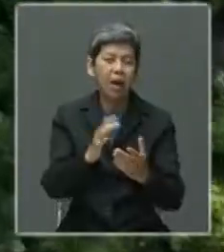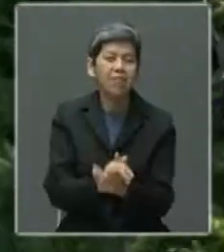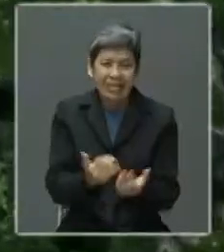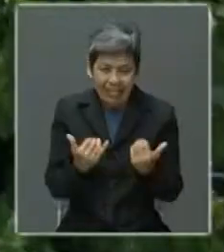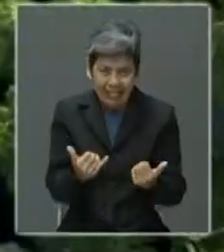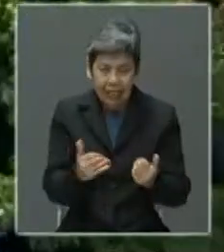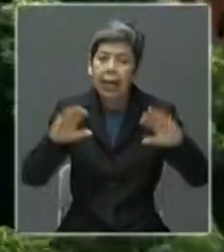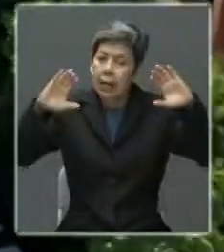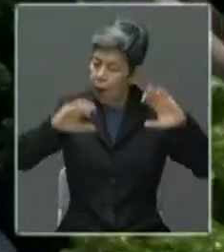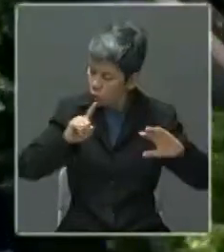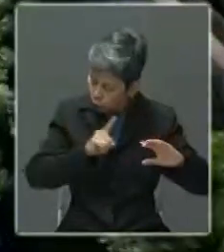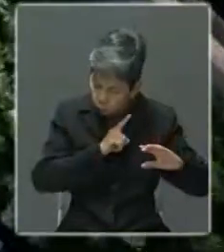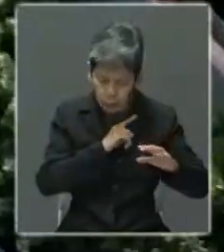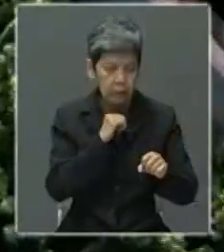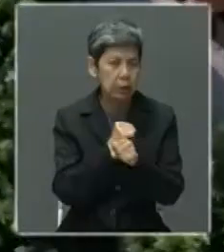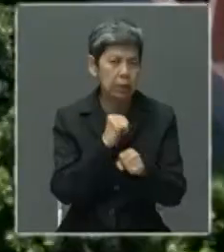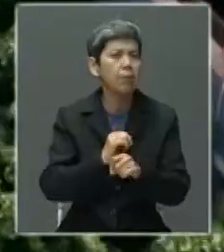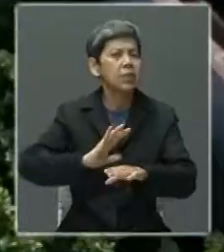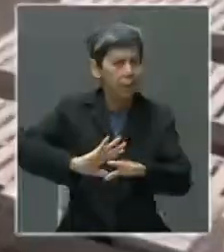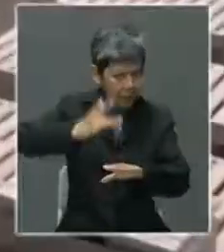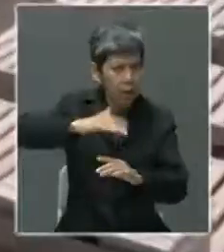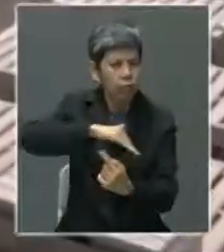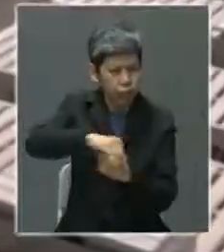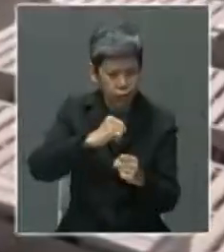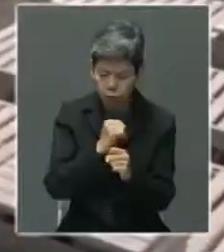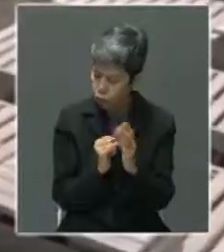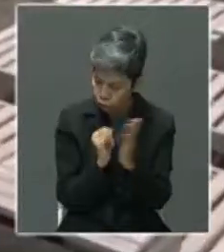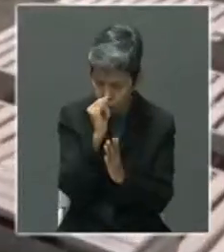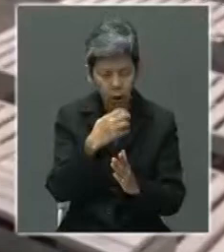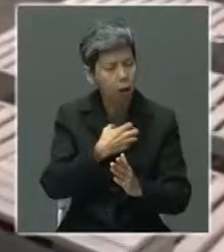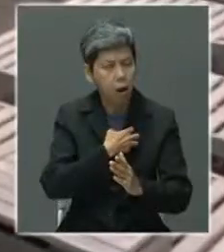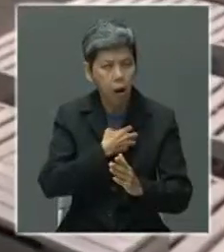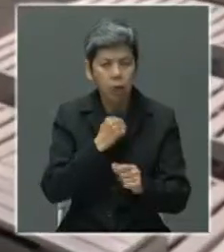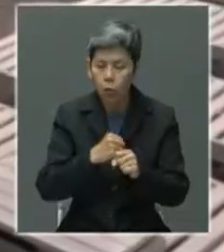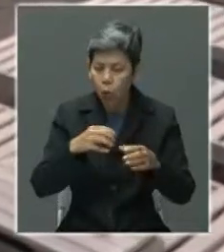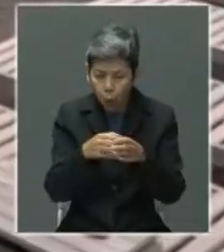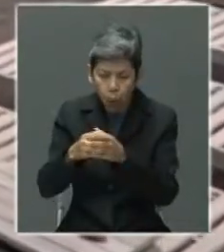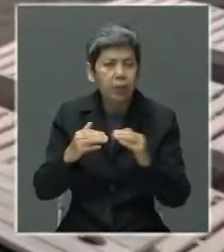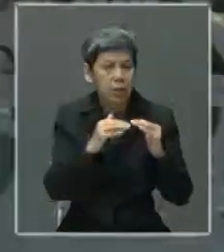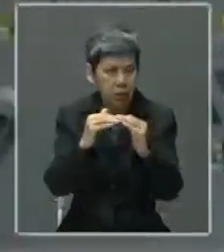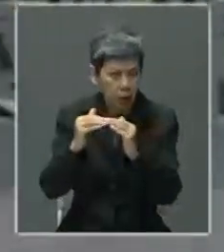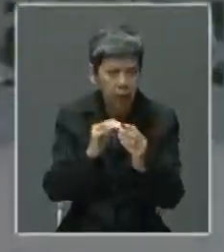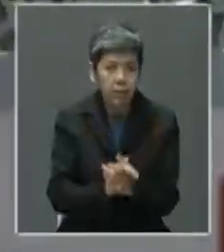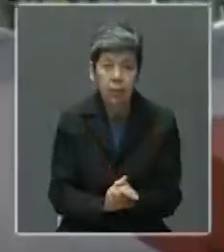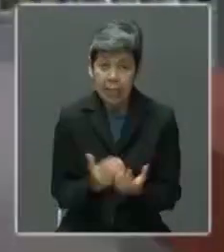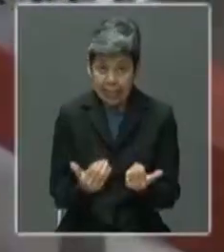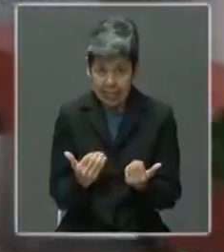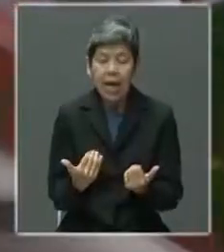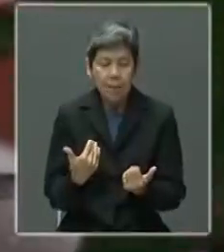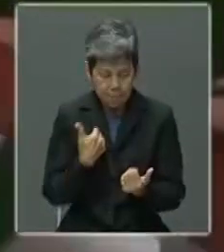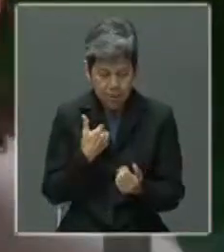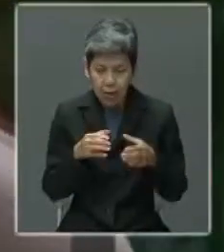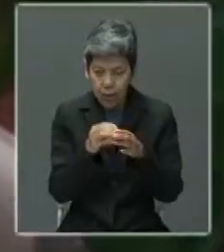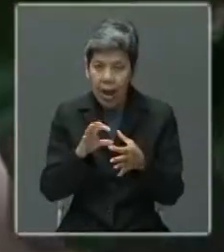องนี้รัฐต้องบริหารจัดการทรัพยากรให้เกิดความเท่าเทียมต่อคนทุกกลุ่ม ทั้งนี้นะครับจะมีการเชิญหน่วยงาน